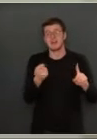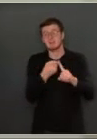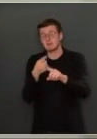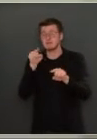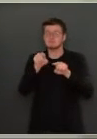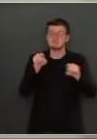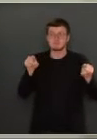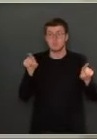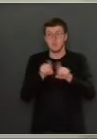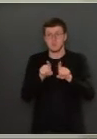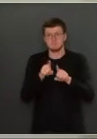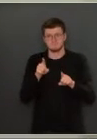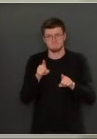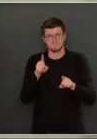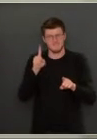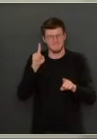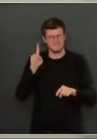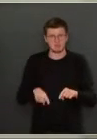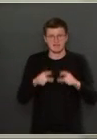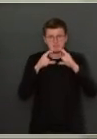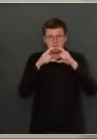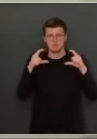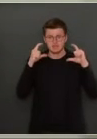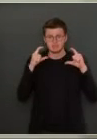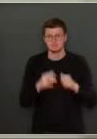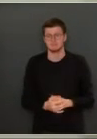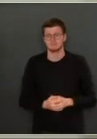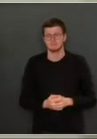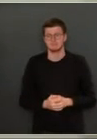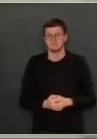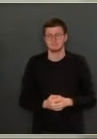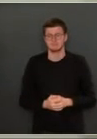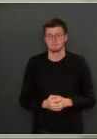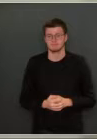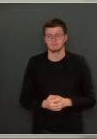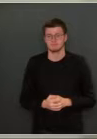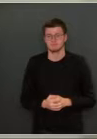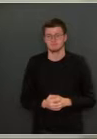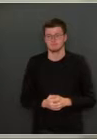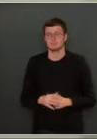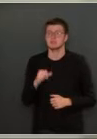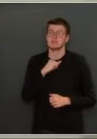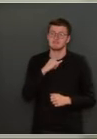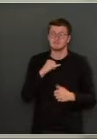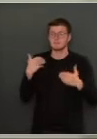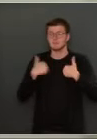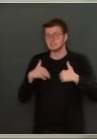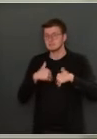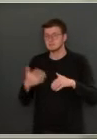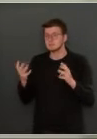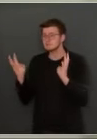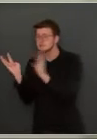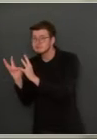ook mondmaskers verplicht. Wat betreft niet begeleide bijeenkomsten zoals